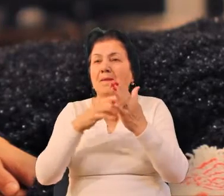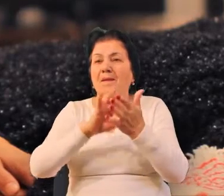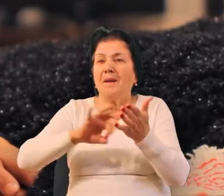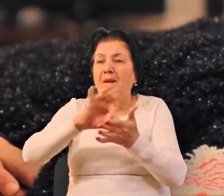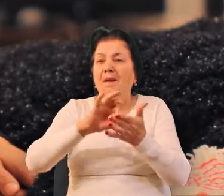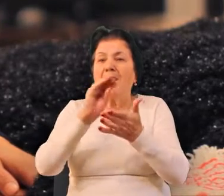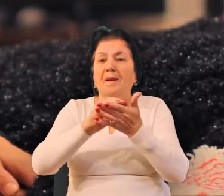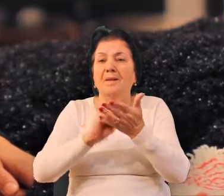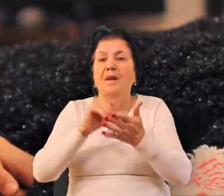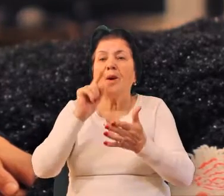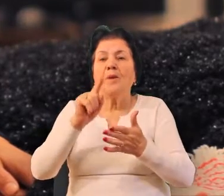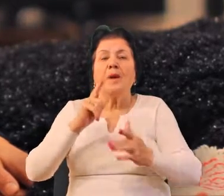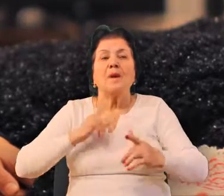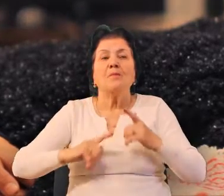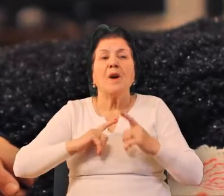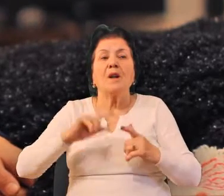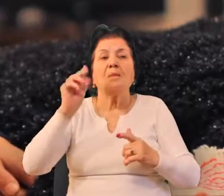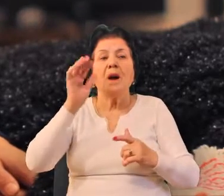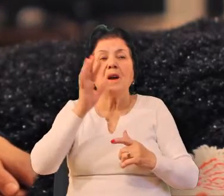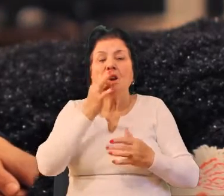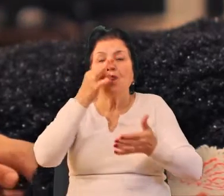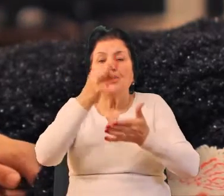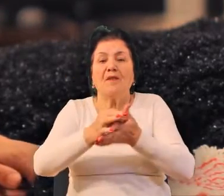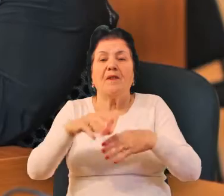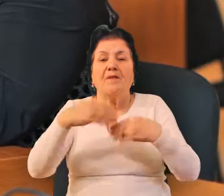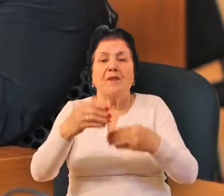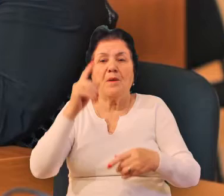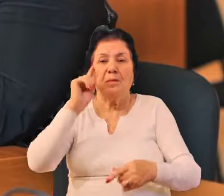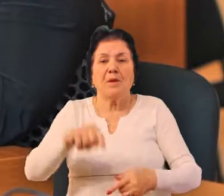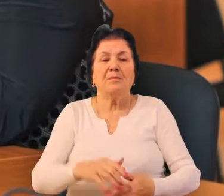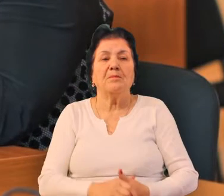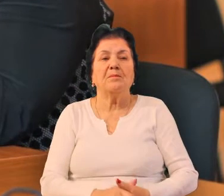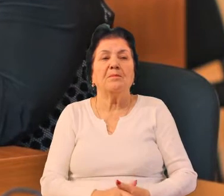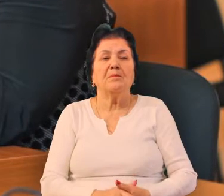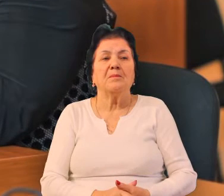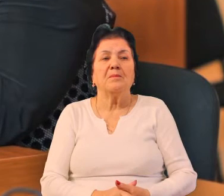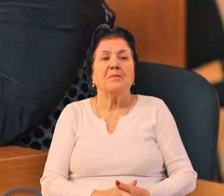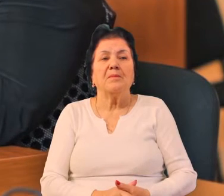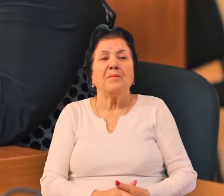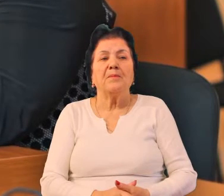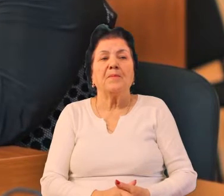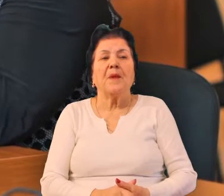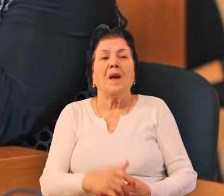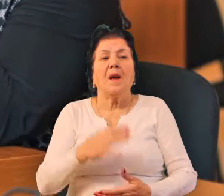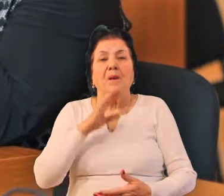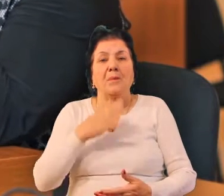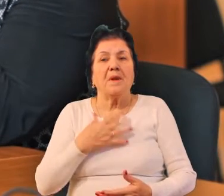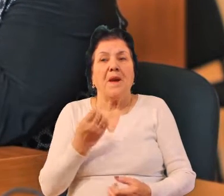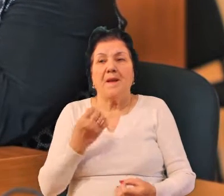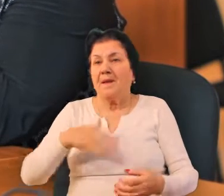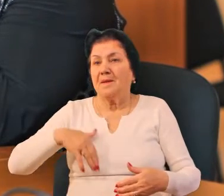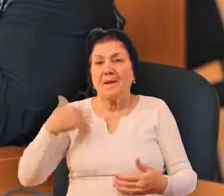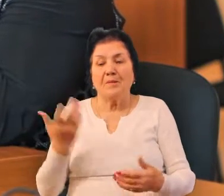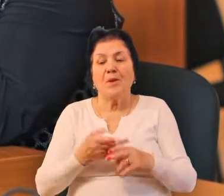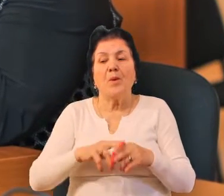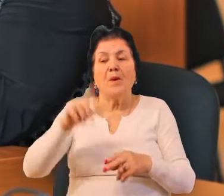yazırdım. Mən onları qulaq asırdım ki, müəllimə cavab verə bilim. Biz əgər istəmiriksə o insanlar cəmiyyətdən